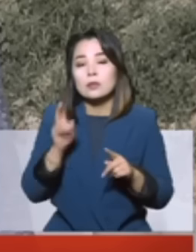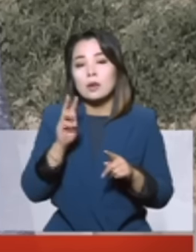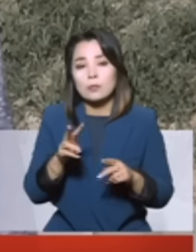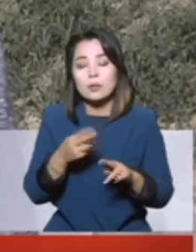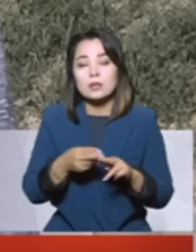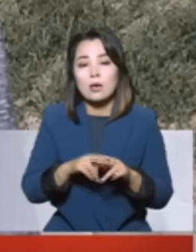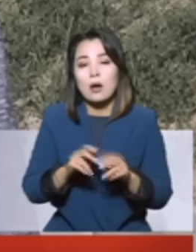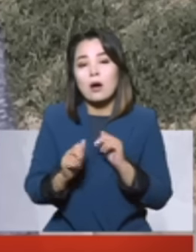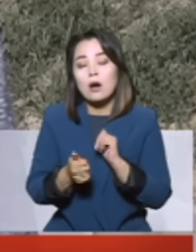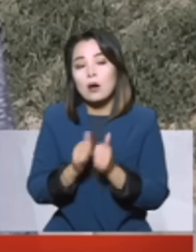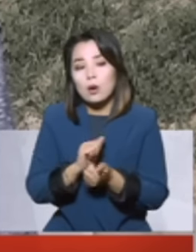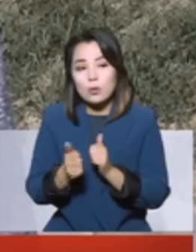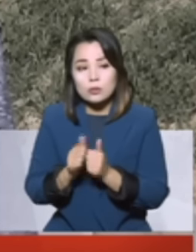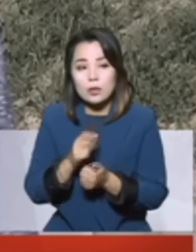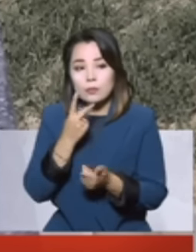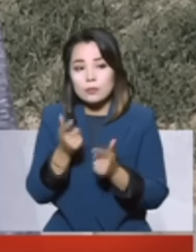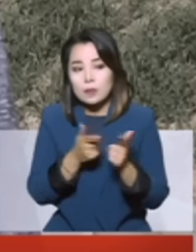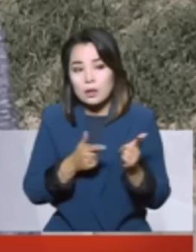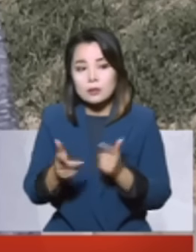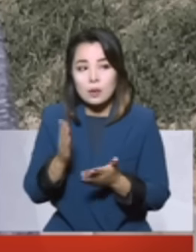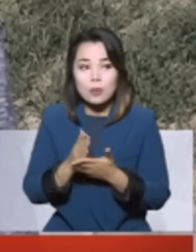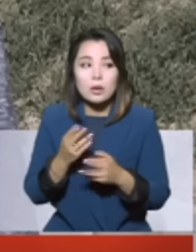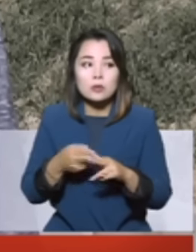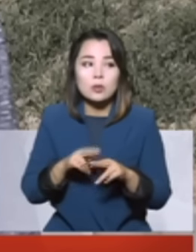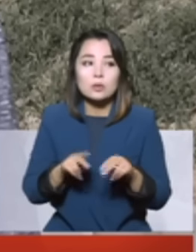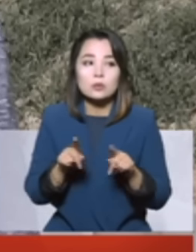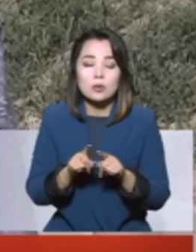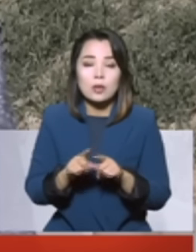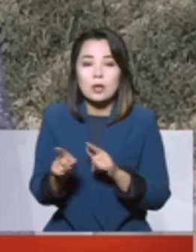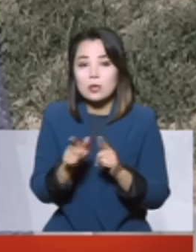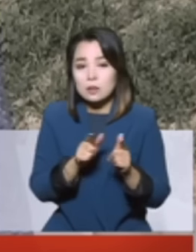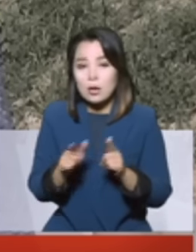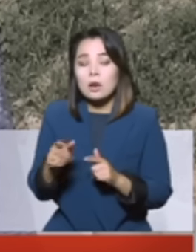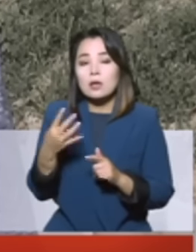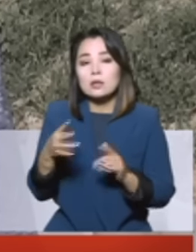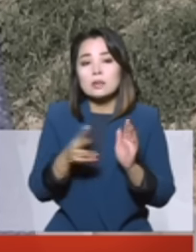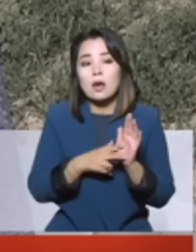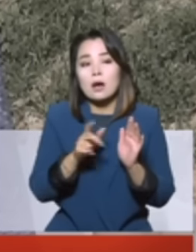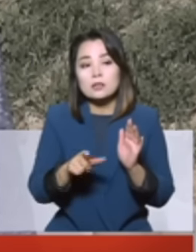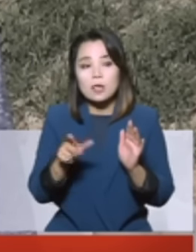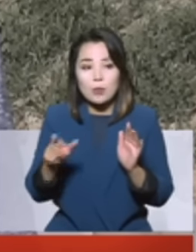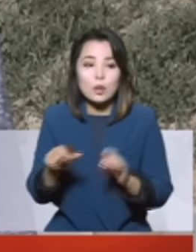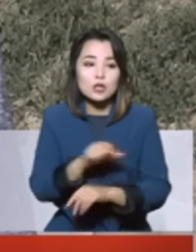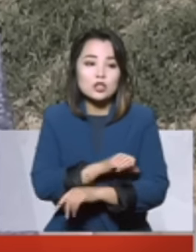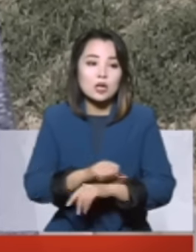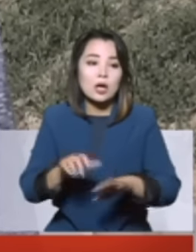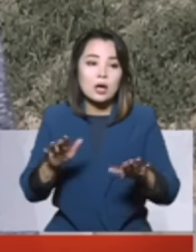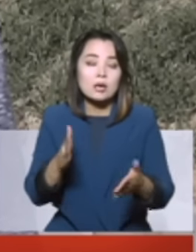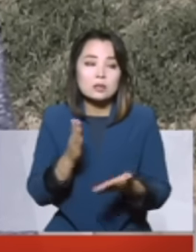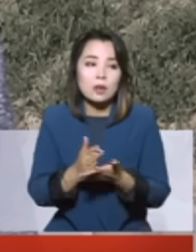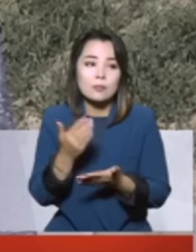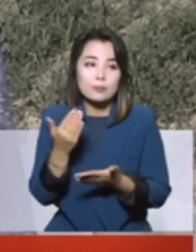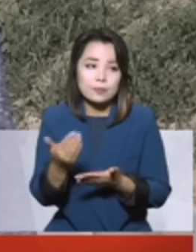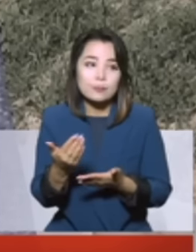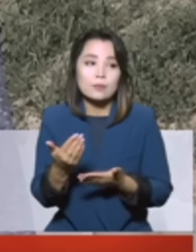ауыстырып болдық. Бұл жерде қазір істеп атқан 48 адам шекара каналында